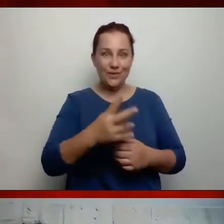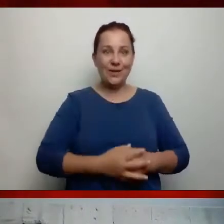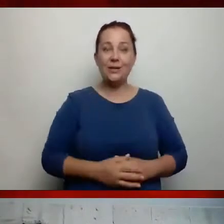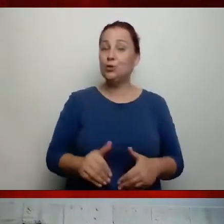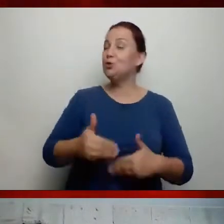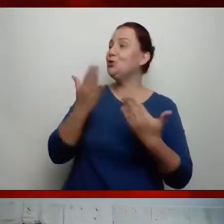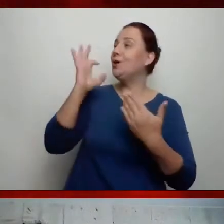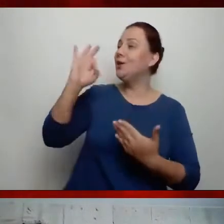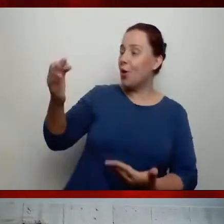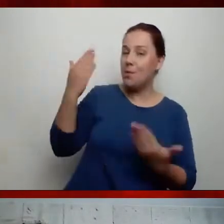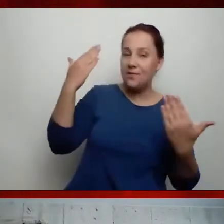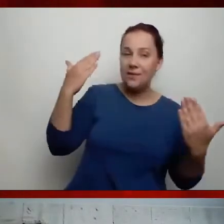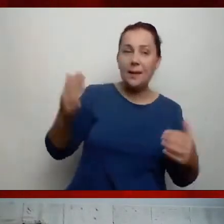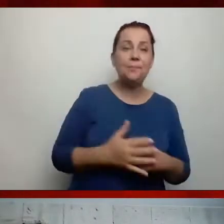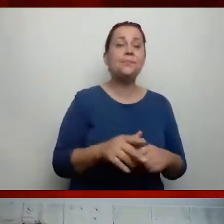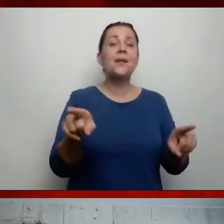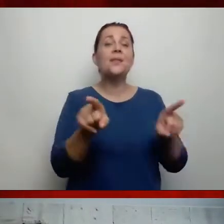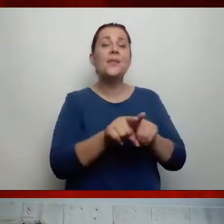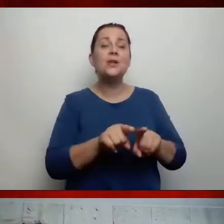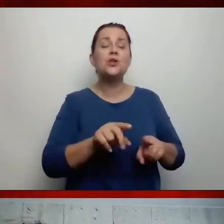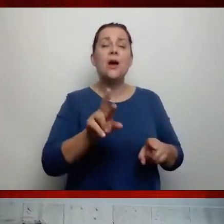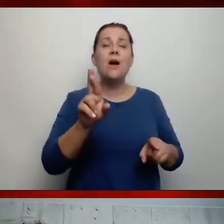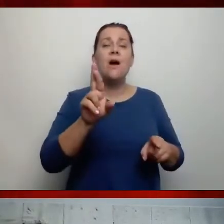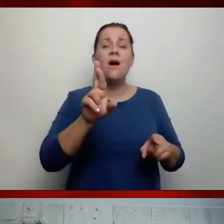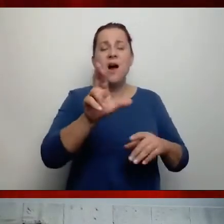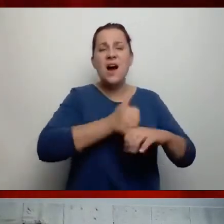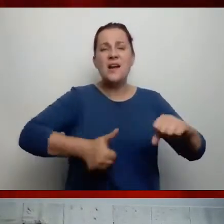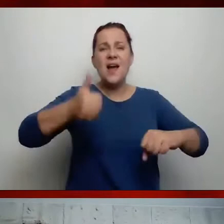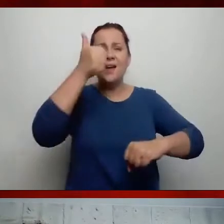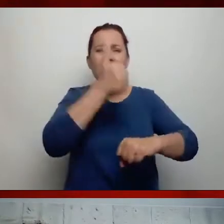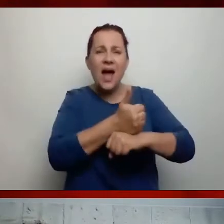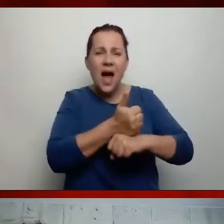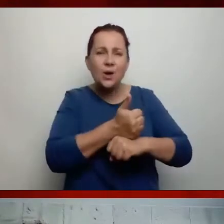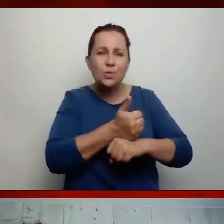witam. Redaktorem półrocznika Witkacy, prawda?